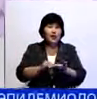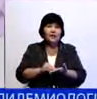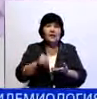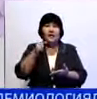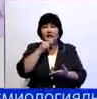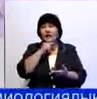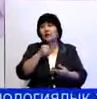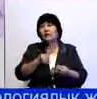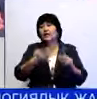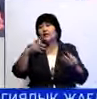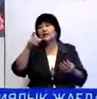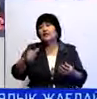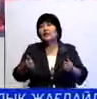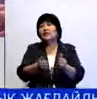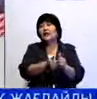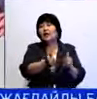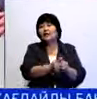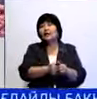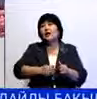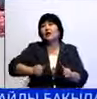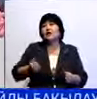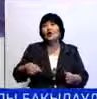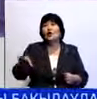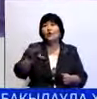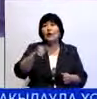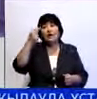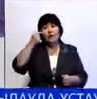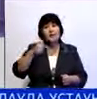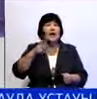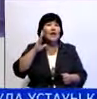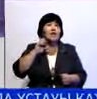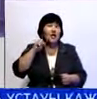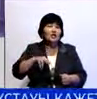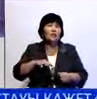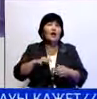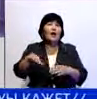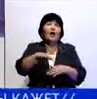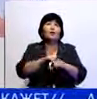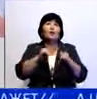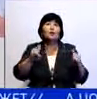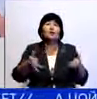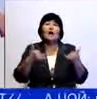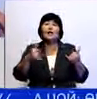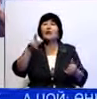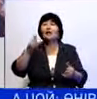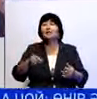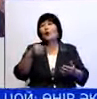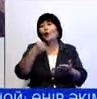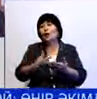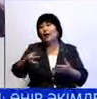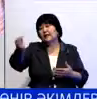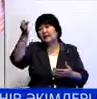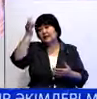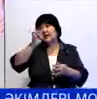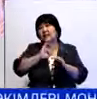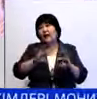Жиында жаны жайсаң азаматтың жақындары мен замандастары бар білім білігі мен тәжірибесін аймақтың өсіп өркендеуіне арнаған азамат туралы ұлағатты естеліктер